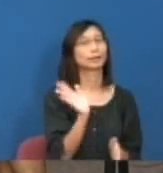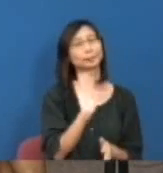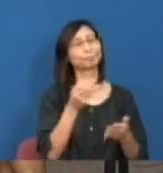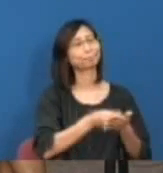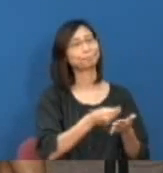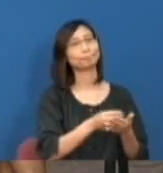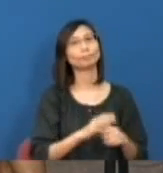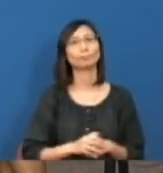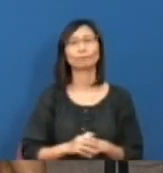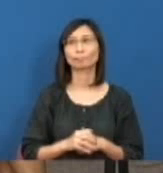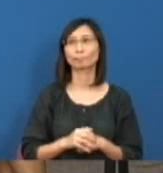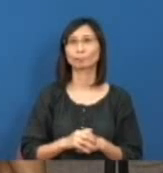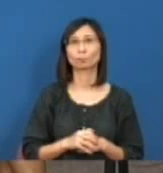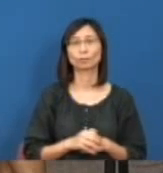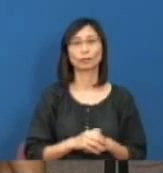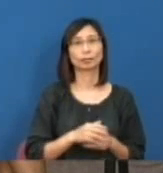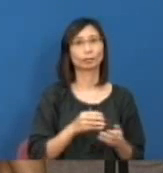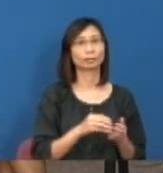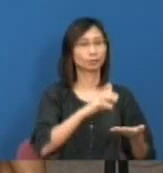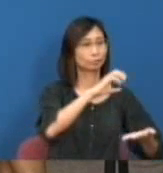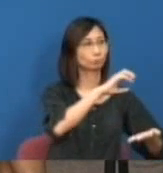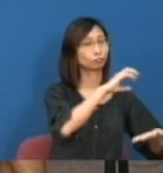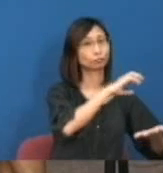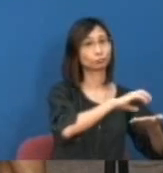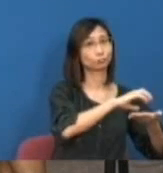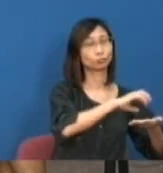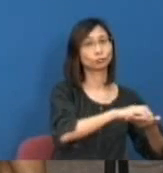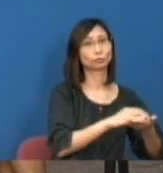即係嗰本出版係非常之差咯。如果作為一本